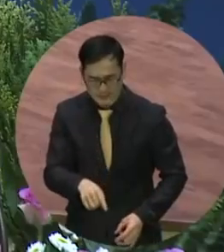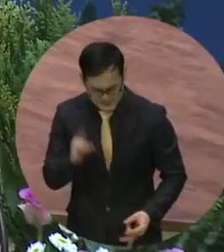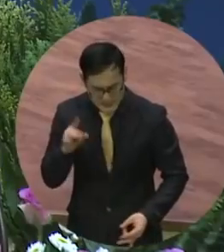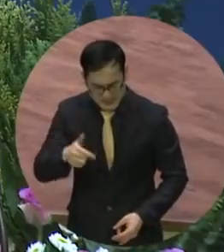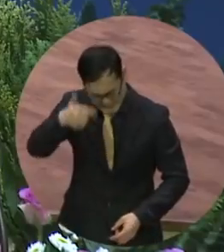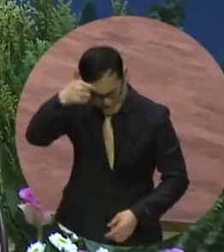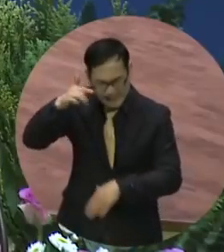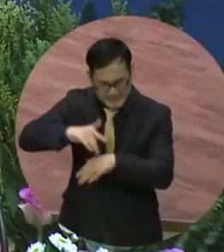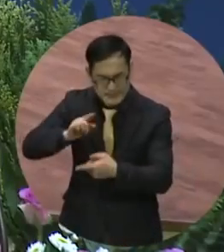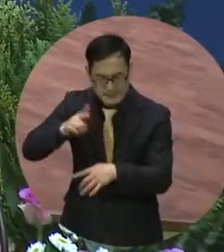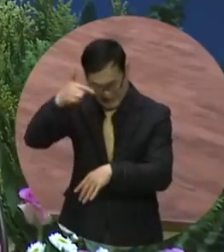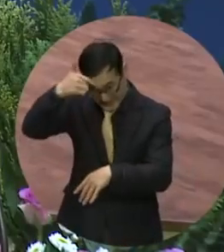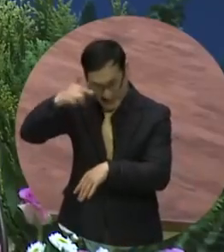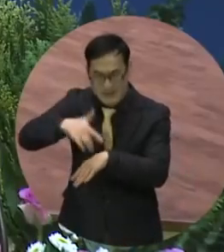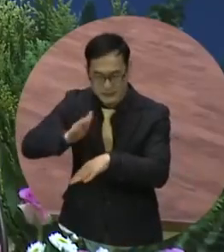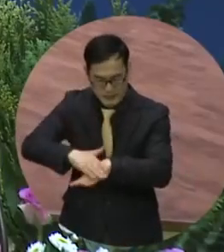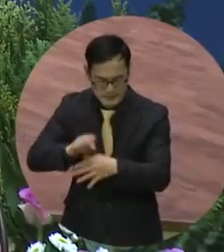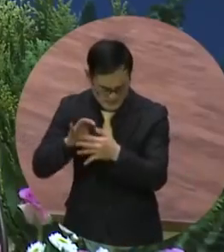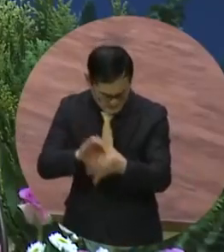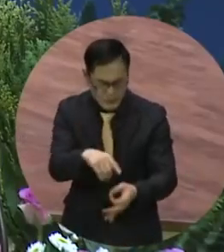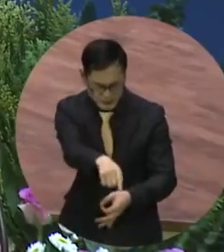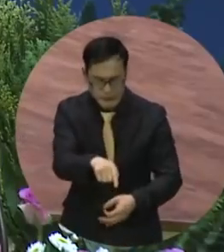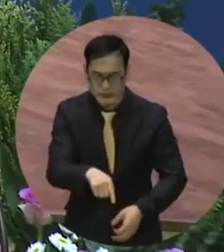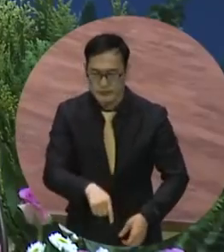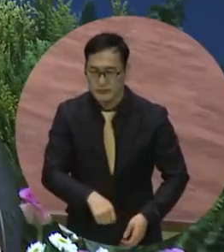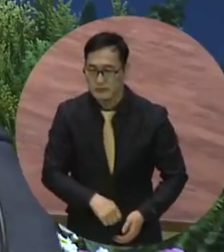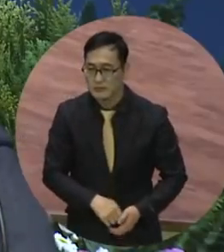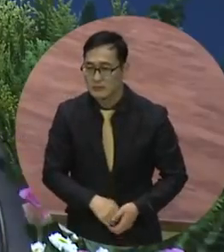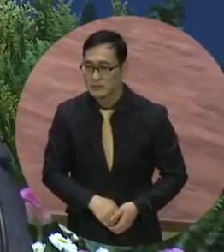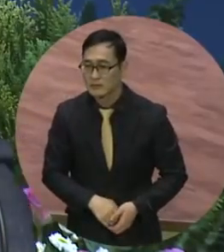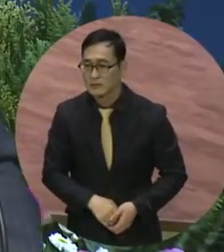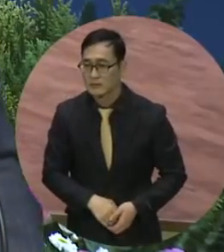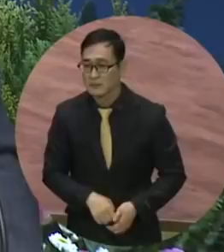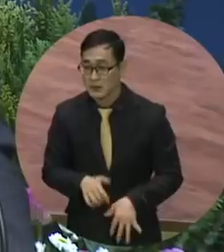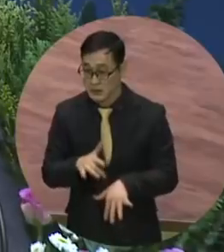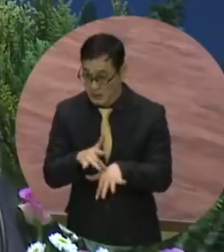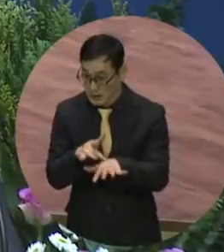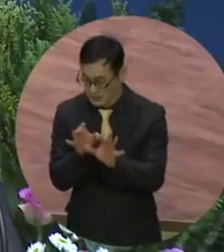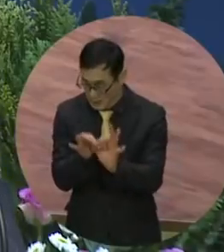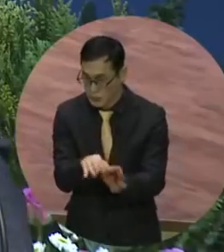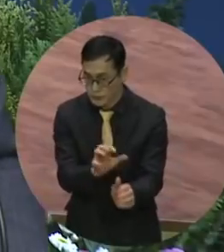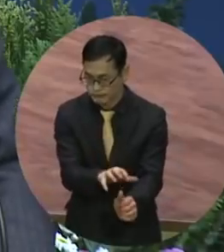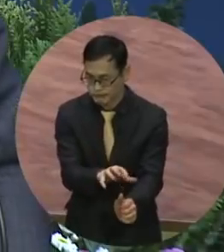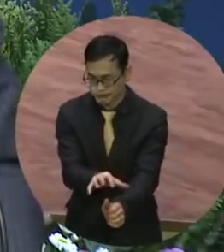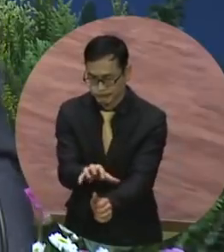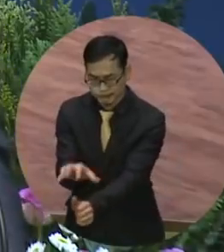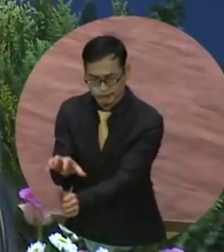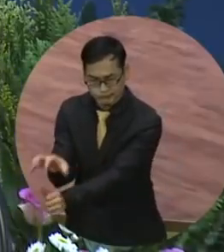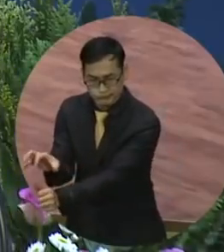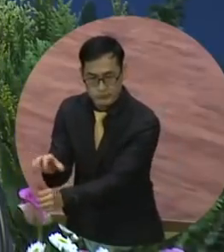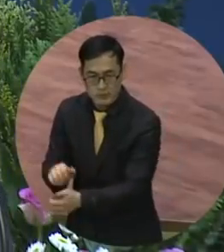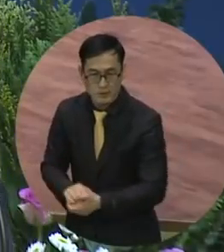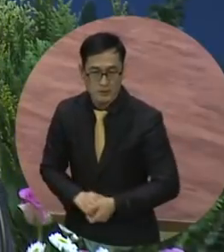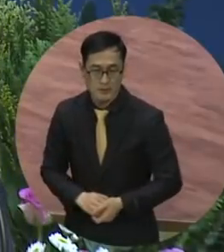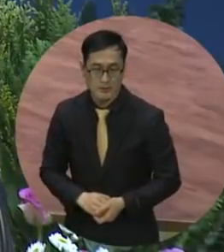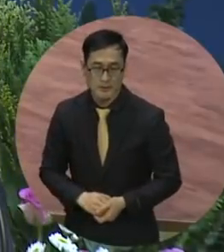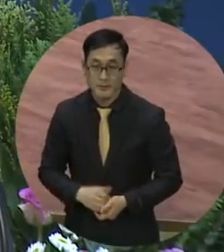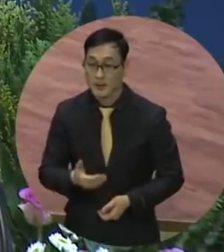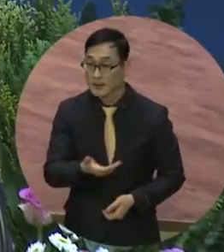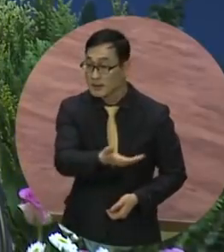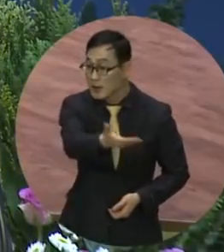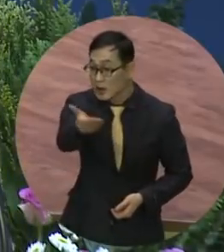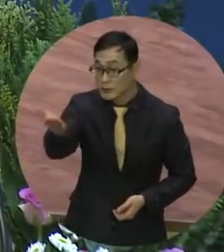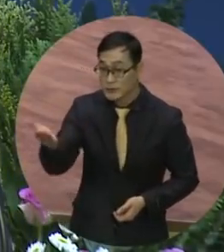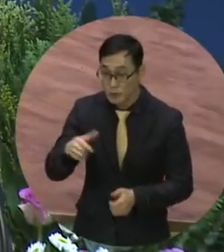갇혀. 무능한 상태로, 그 상태로 살도록. 자, 여러분, 우리 예언계 성도 여러분, 여러분